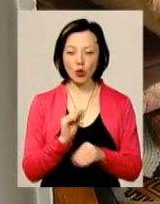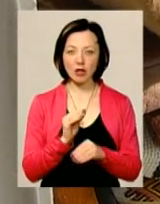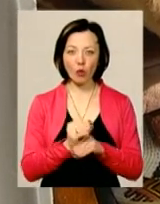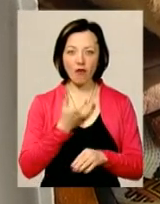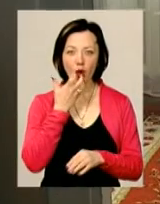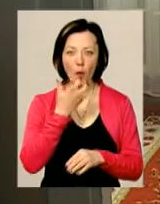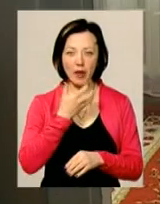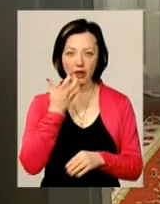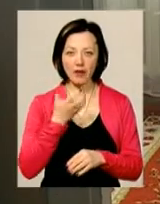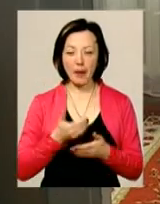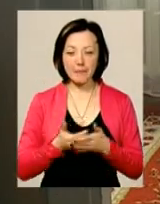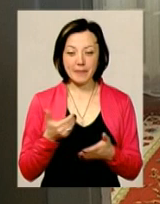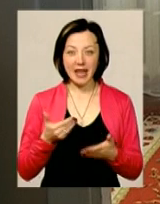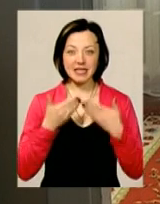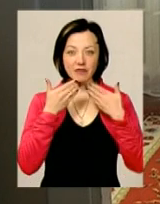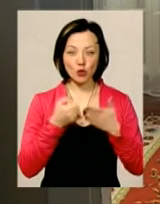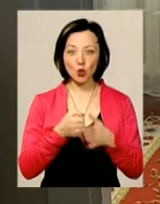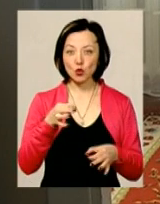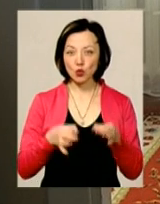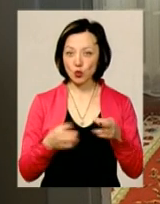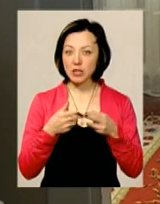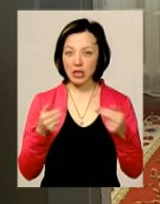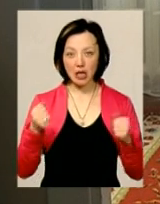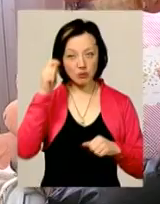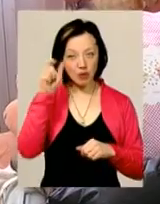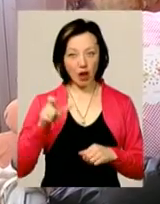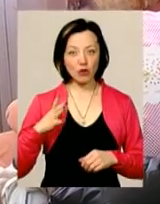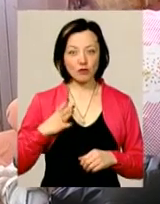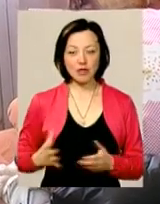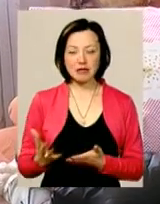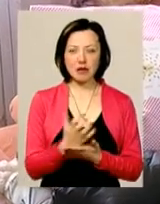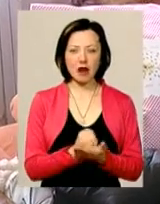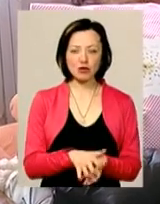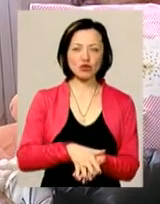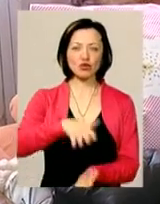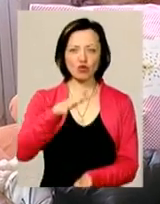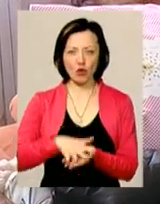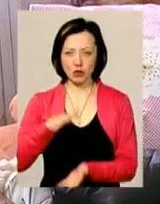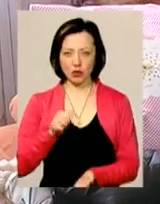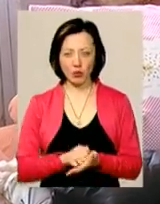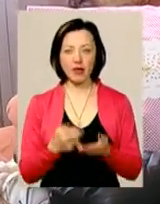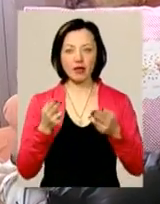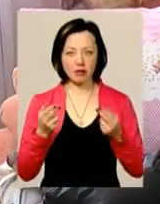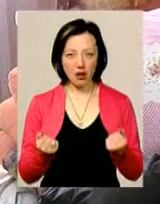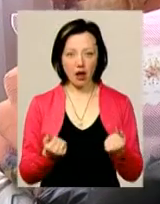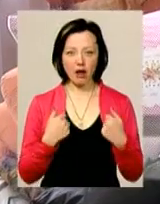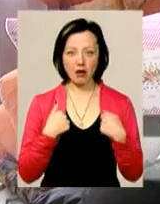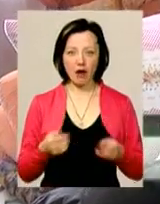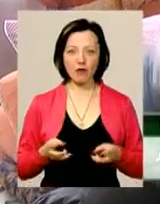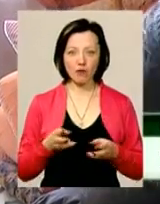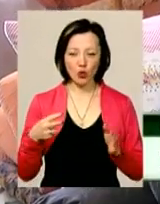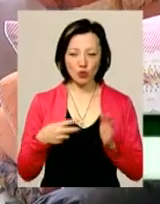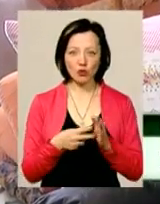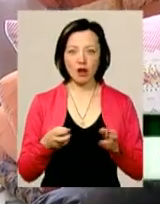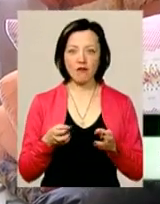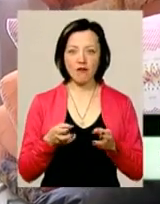додатковий обігрів. Перед зверненням до суду, зізнається Олександр Кондратюк, довелося збирати стос документів. Да, я включав каміни, я